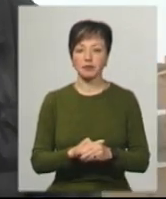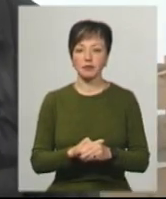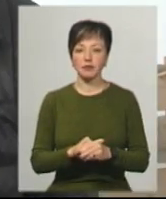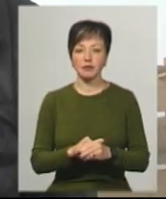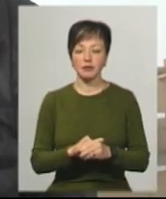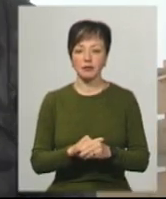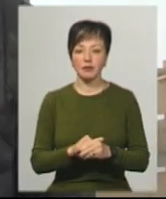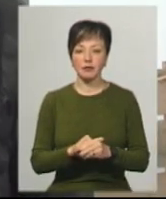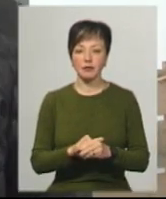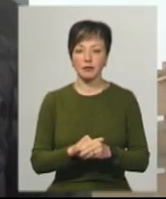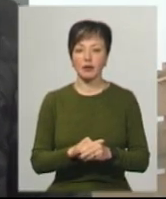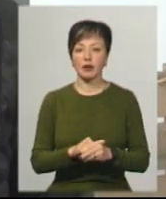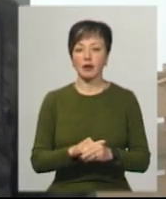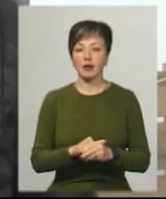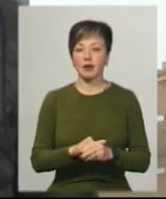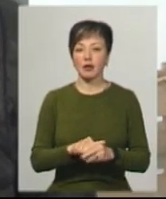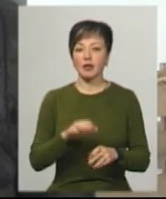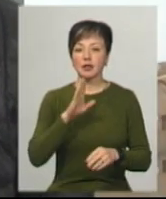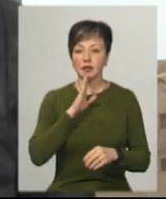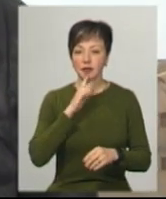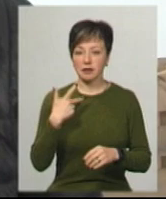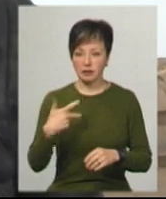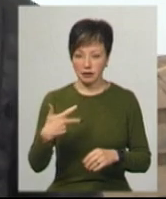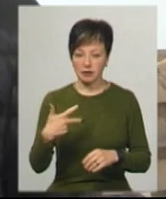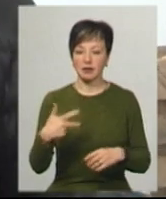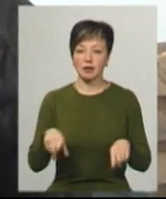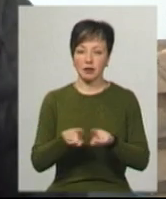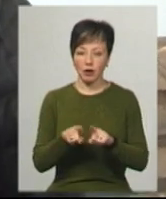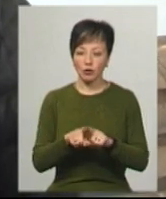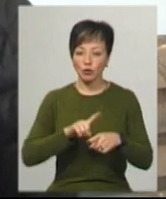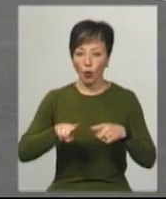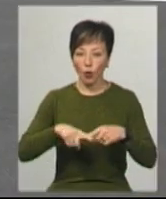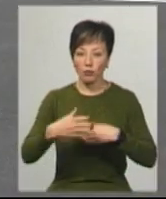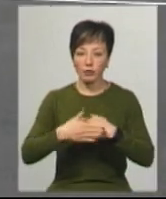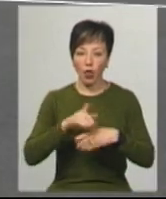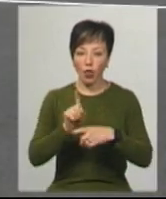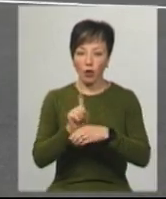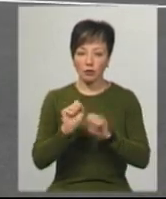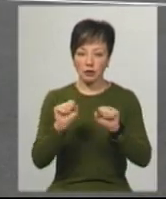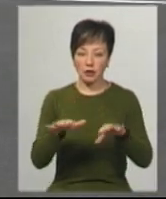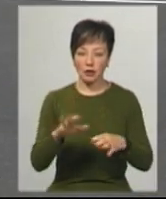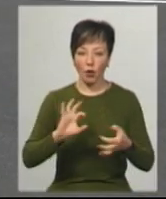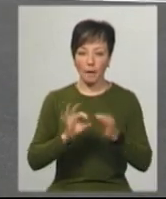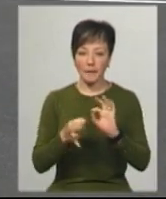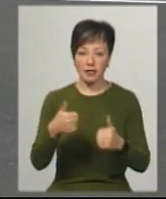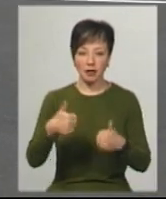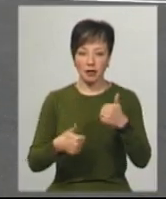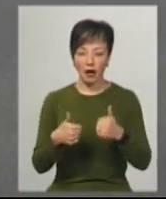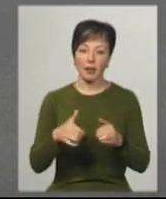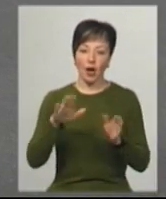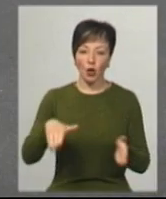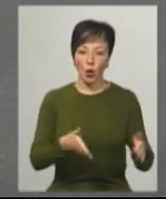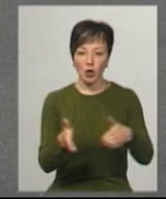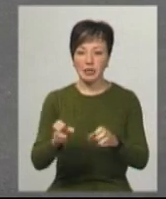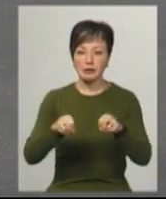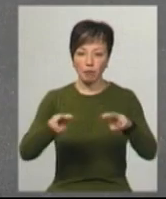Микола, бар'єристка Наталія Ручківська і Зара Юрчук вже також близько до нормативно-олімпійські ігри. Для бігунів на стадіоні облаштовують доріжки з